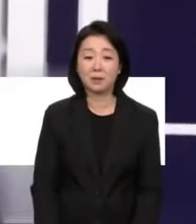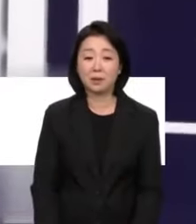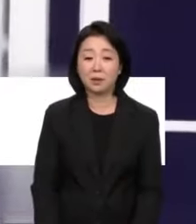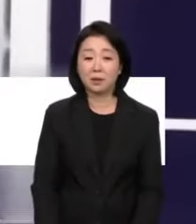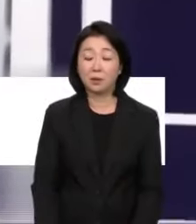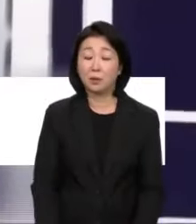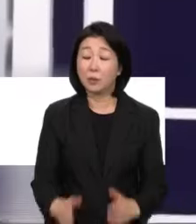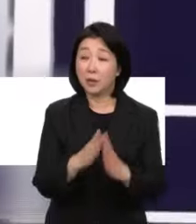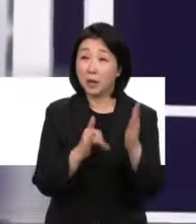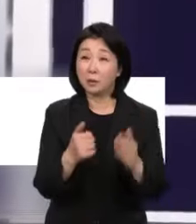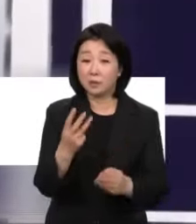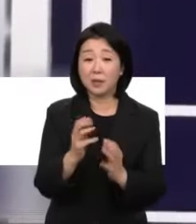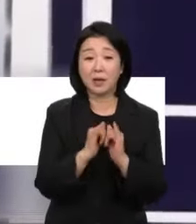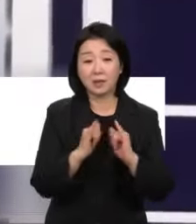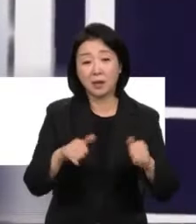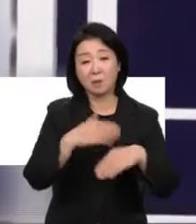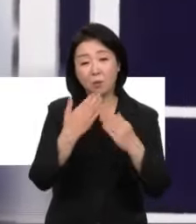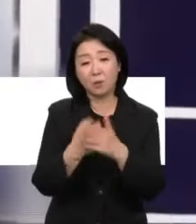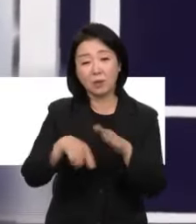가족이 모두 다 나서도